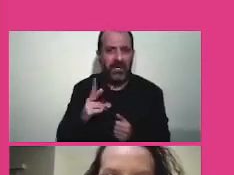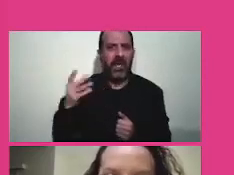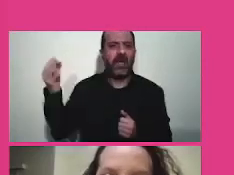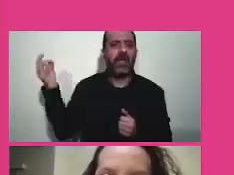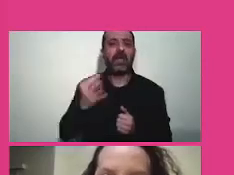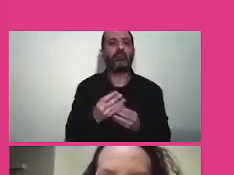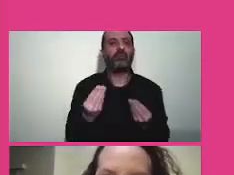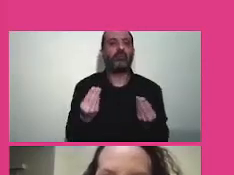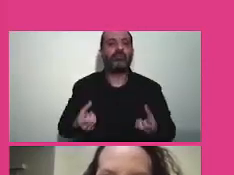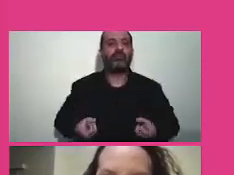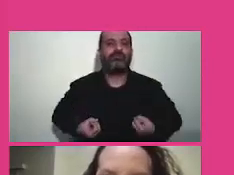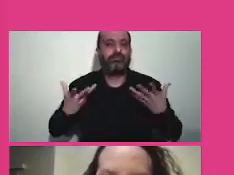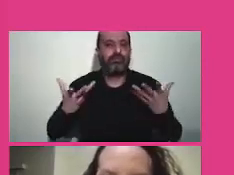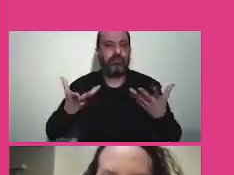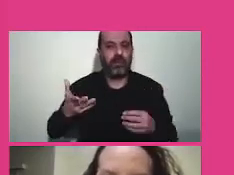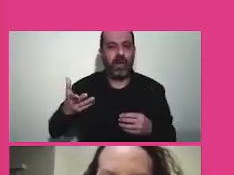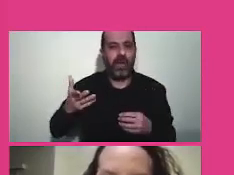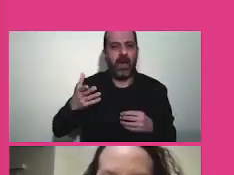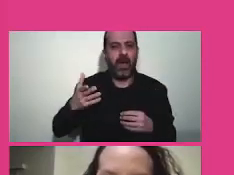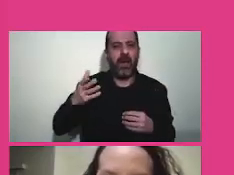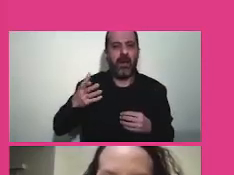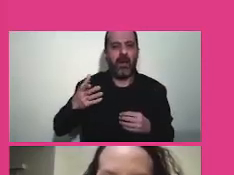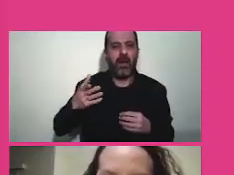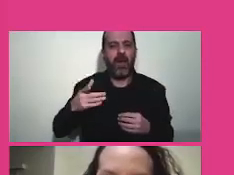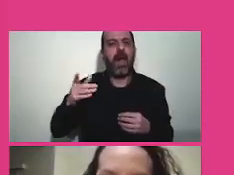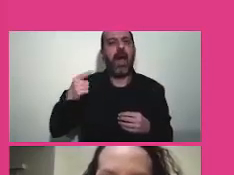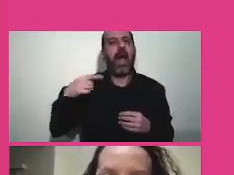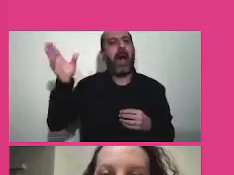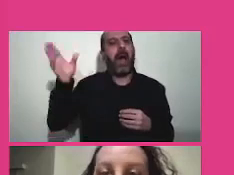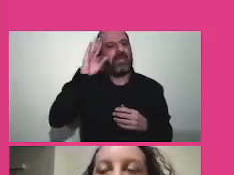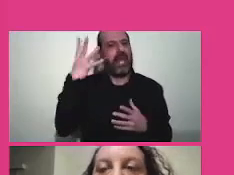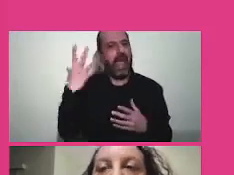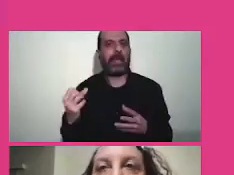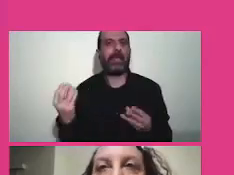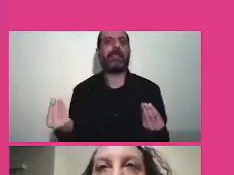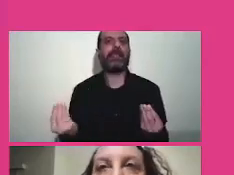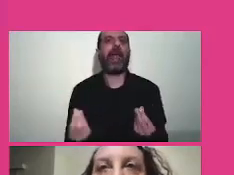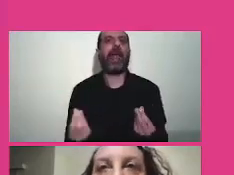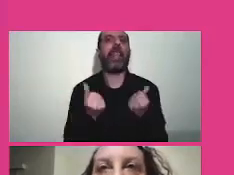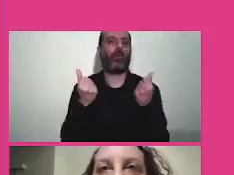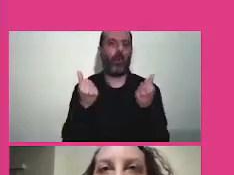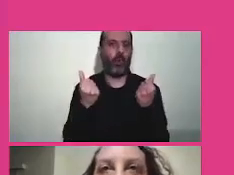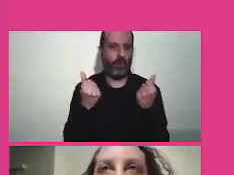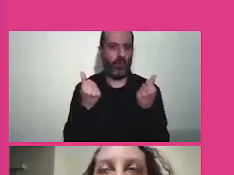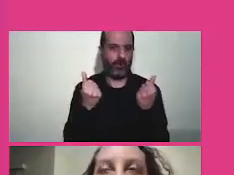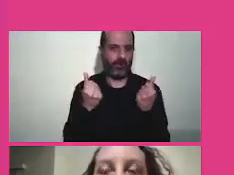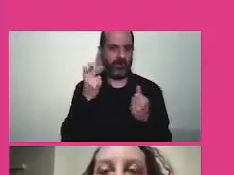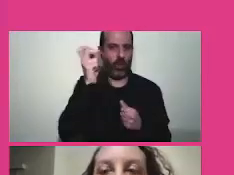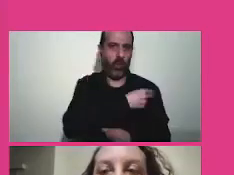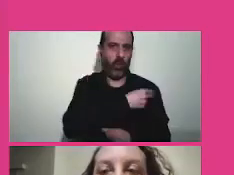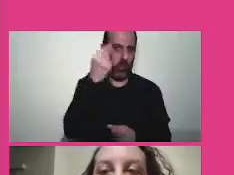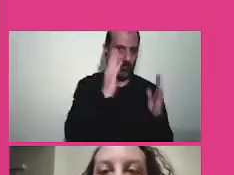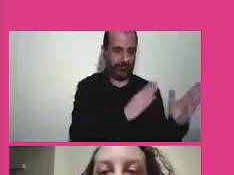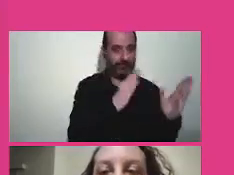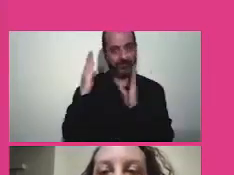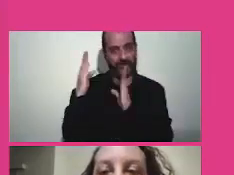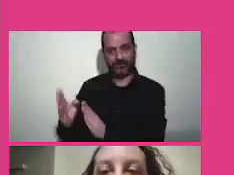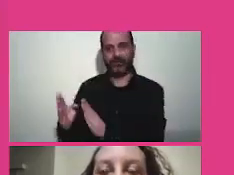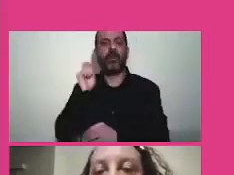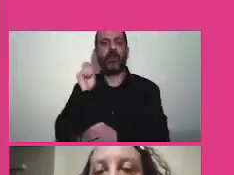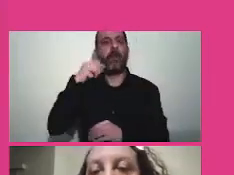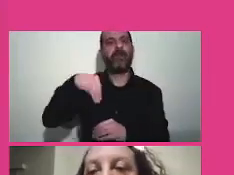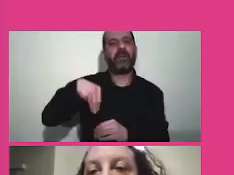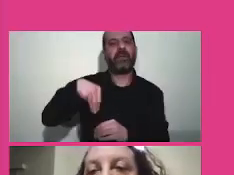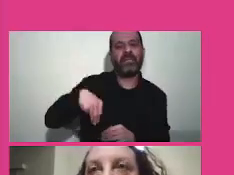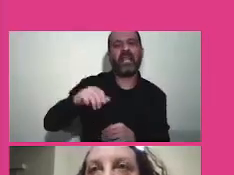ερμηνεία της στο America's Got Talent. Μιχάλης Αχοντίδης, νεωτική